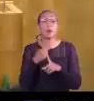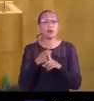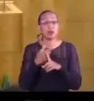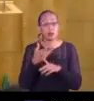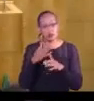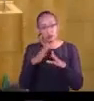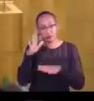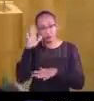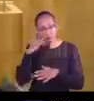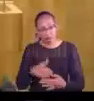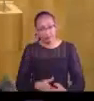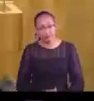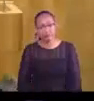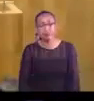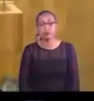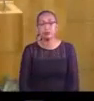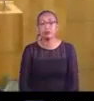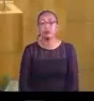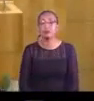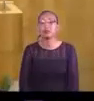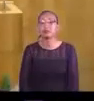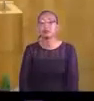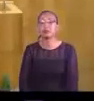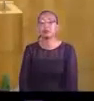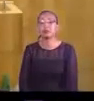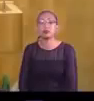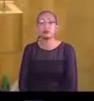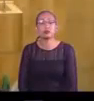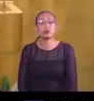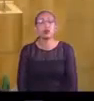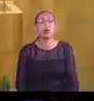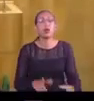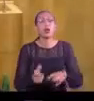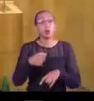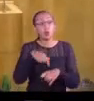le doigt. Donc, oui, nous serons plusieurs dans le groupe à intervenir là-dessus, évidemment.